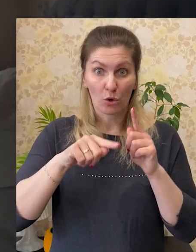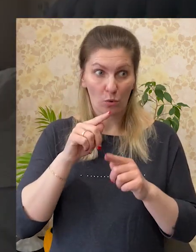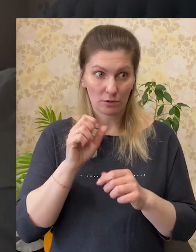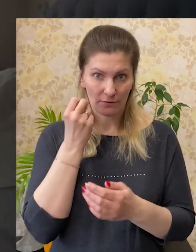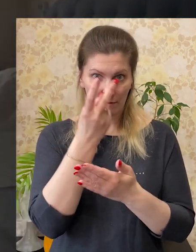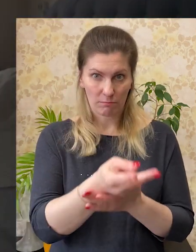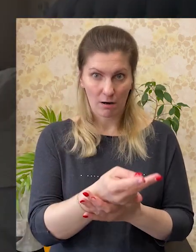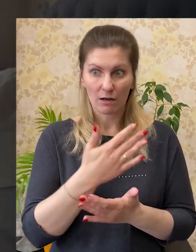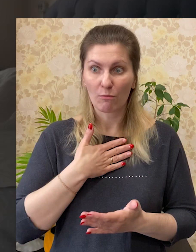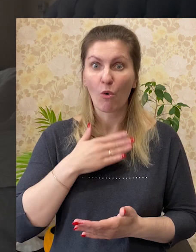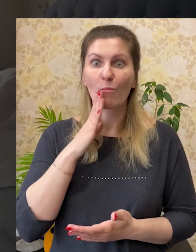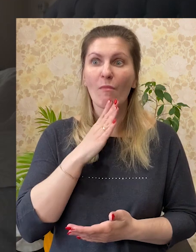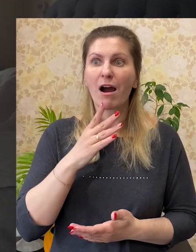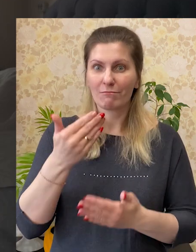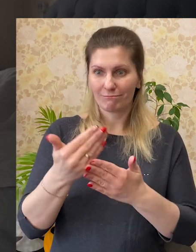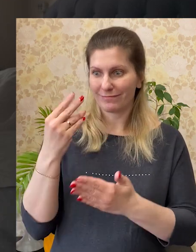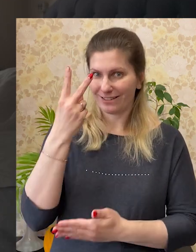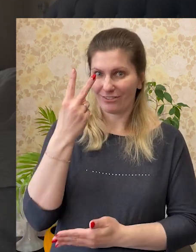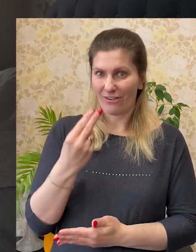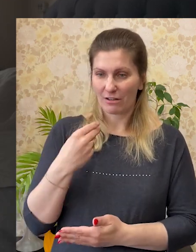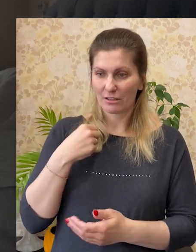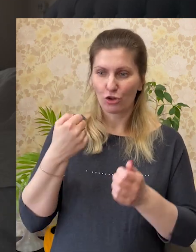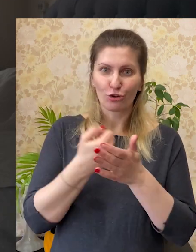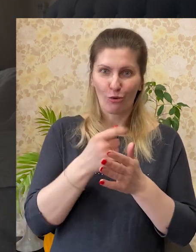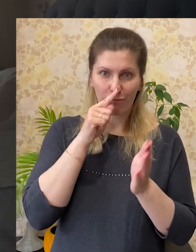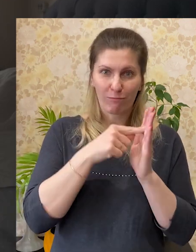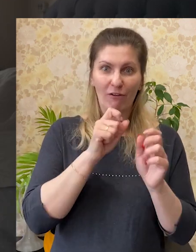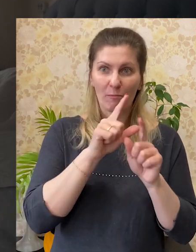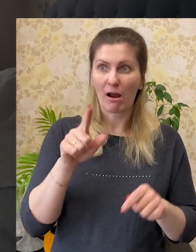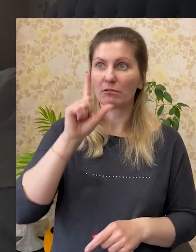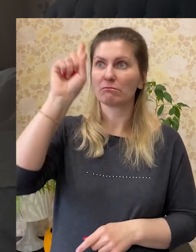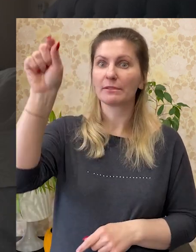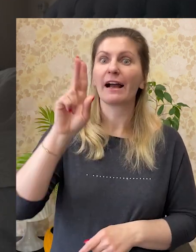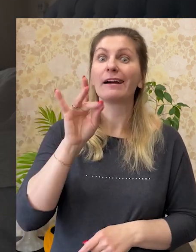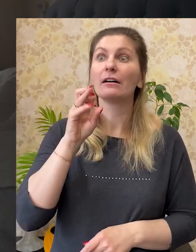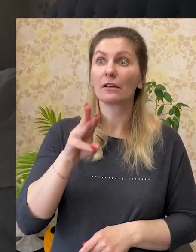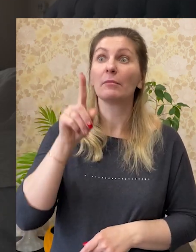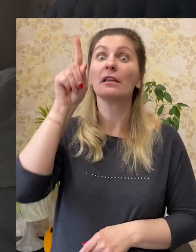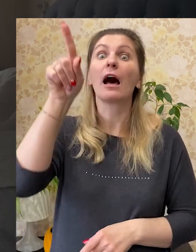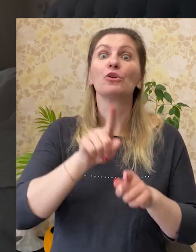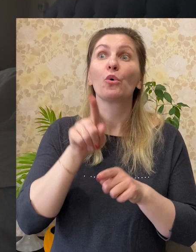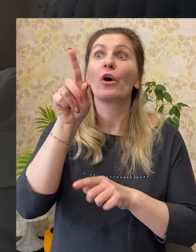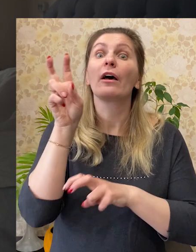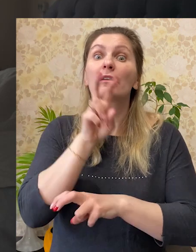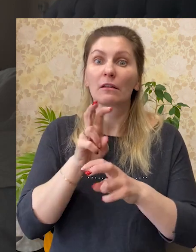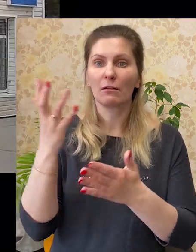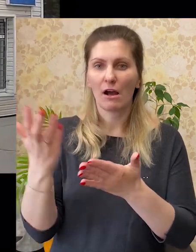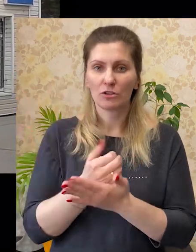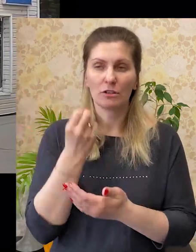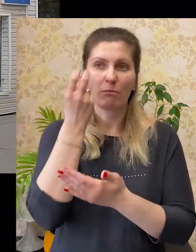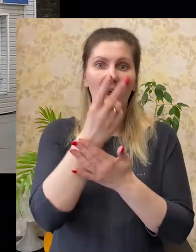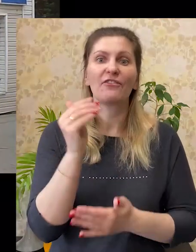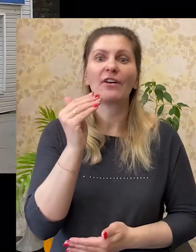в аэропорт за 2 дня до больницы, она улетела в Крым, к моему бабушке и дедушке до сих пор там. Вот, ее там нашли, тоже положили в